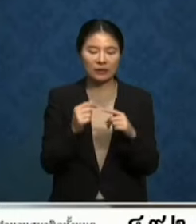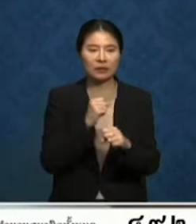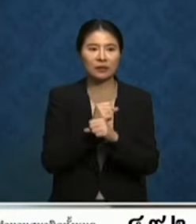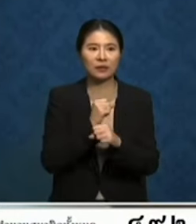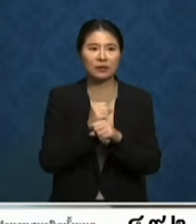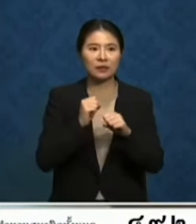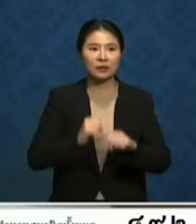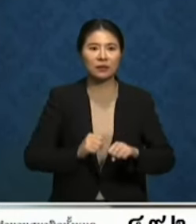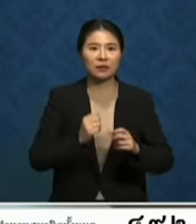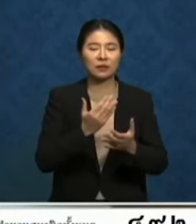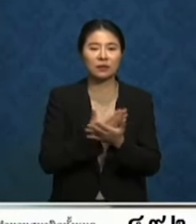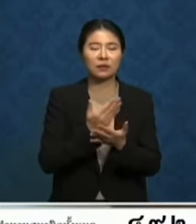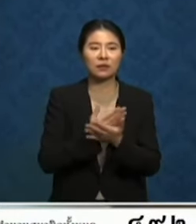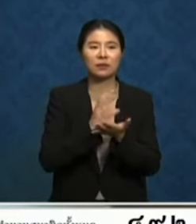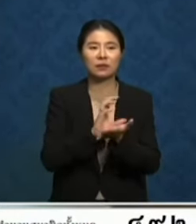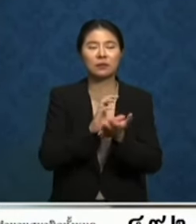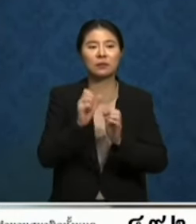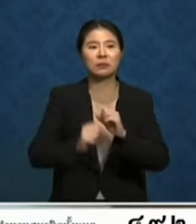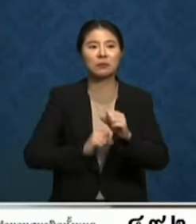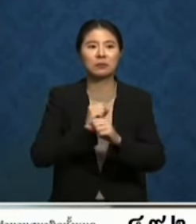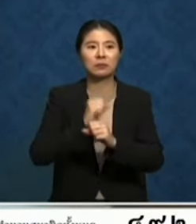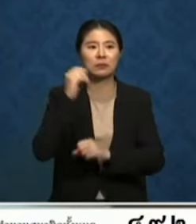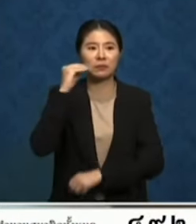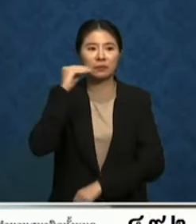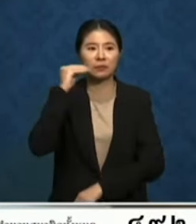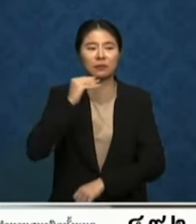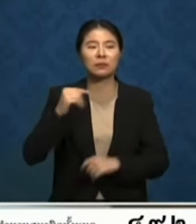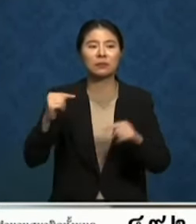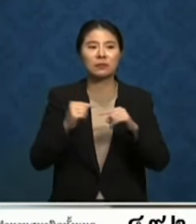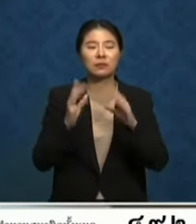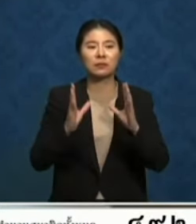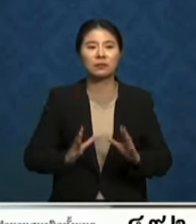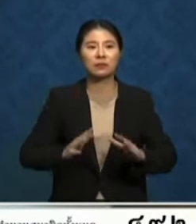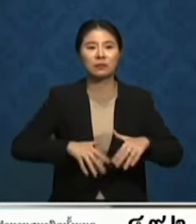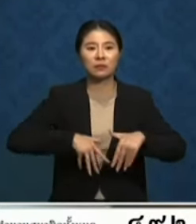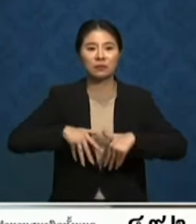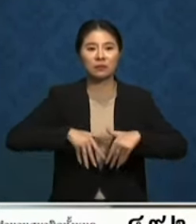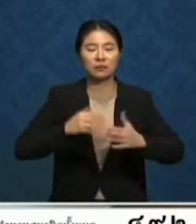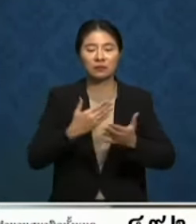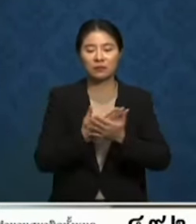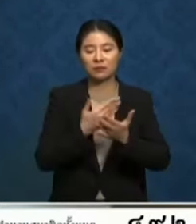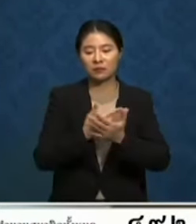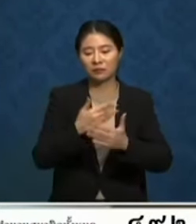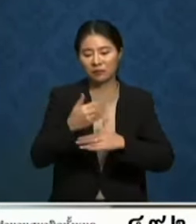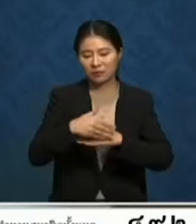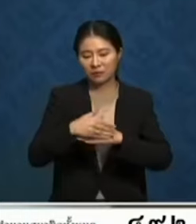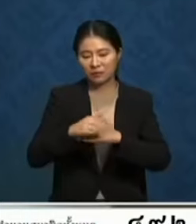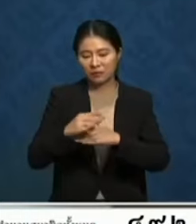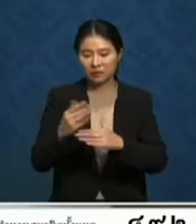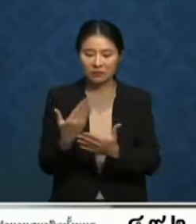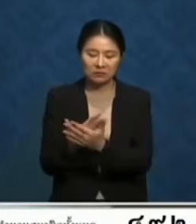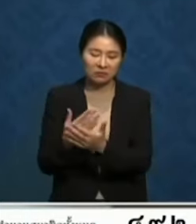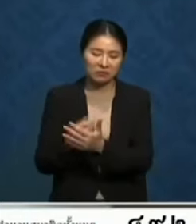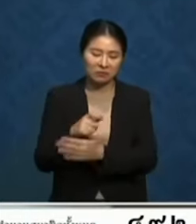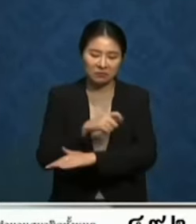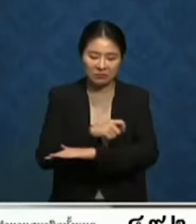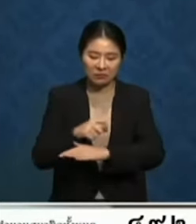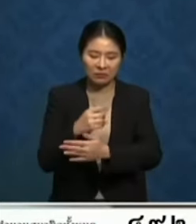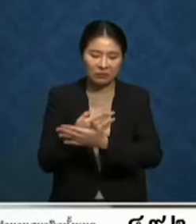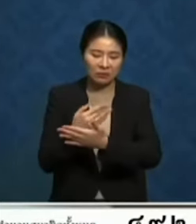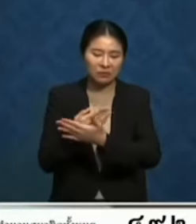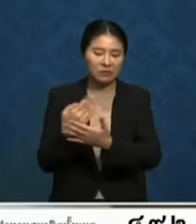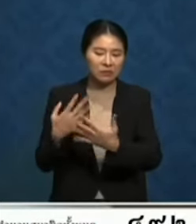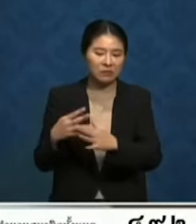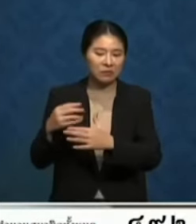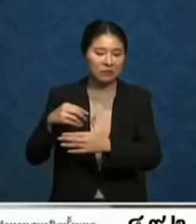มัติงบประมาณในแต่ละปีซึ่งเป็นเงินภาษีของพี่น้องประชาชนแต่เงินนอกงบประมาณเนี่ยไม่ได้ใช้วิธีการปกติเ